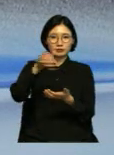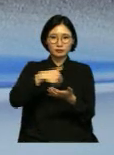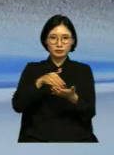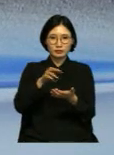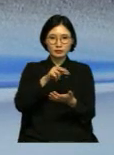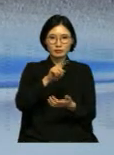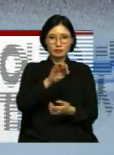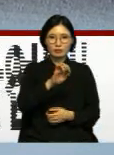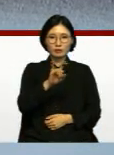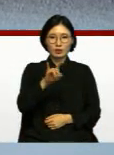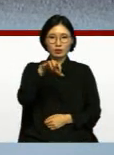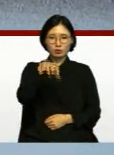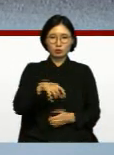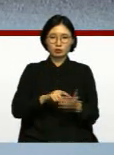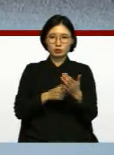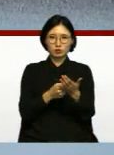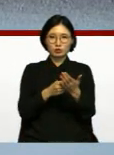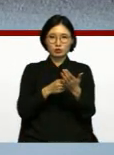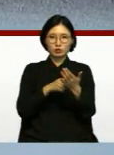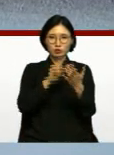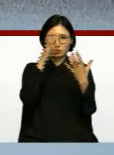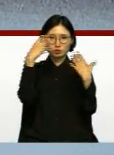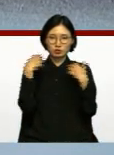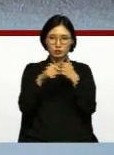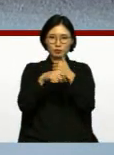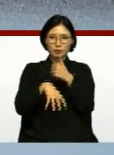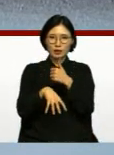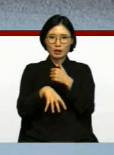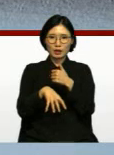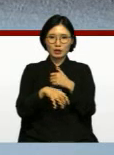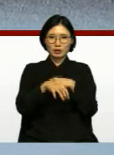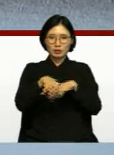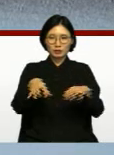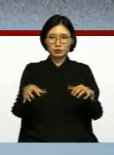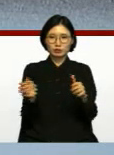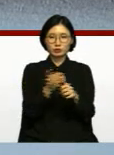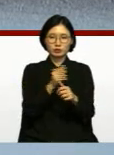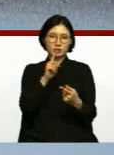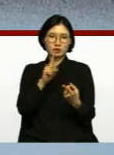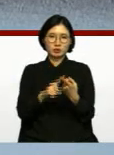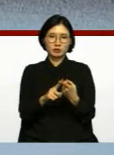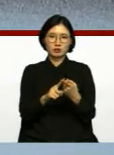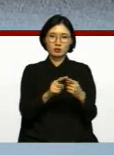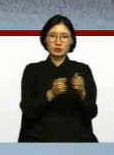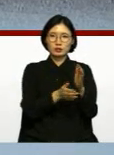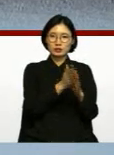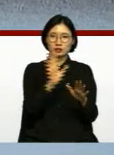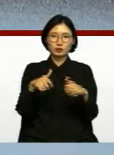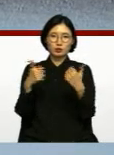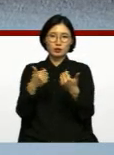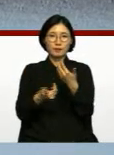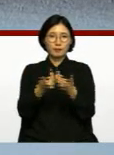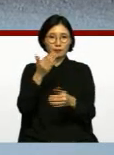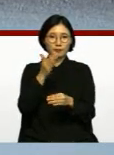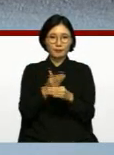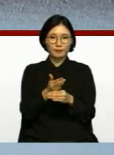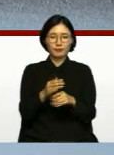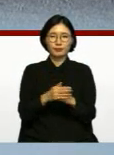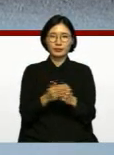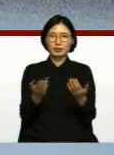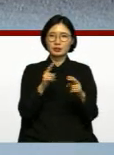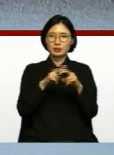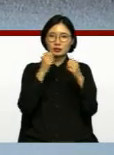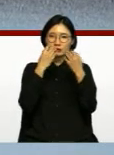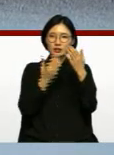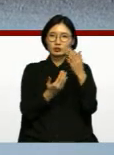동두천시 상패동에 추진 중인 국가산업단지 유치 업종과 관련해 시와 의회 간 갈등이 일고 있습니다. 시는